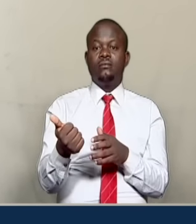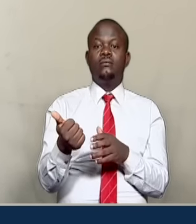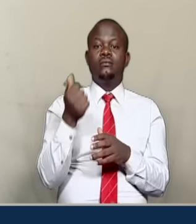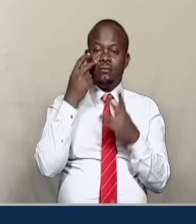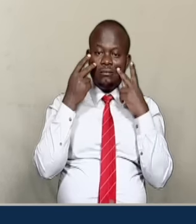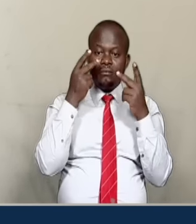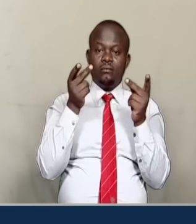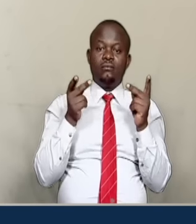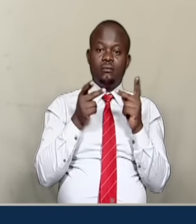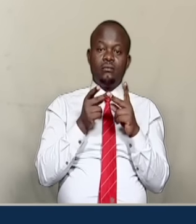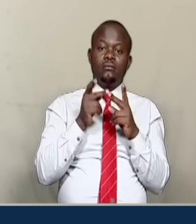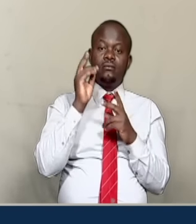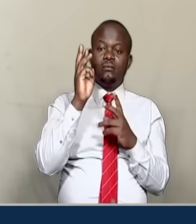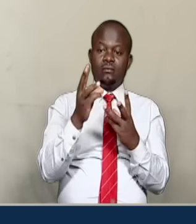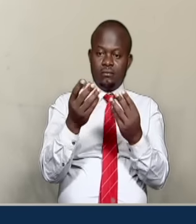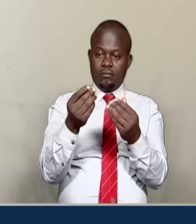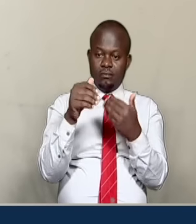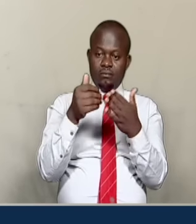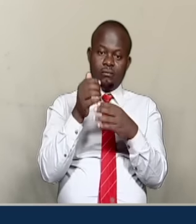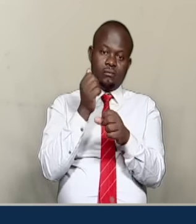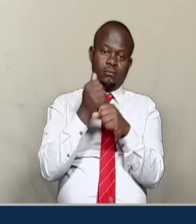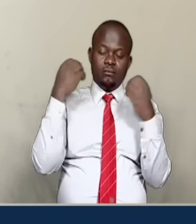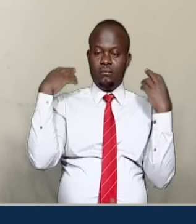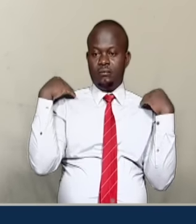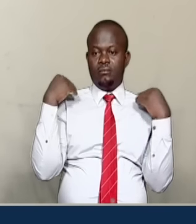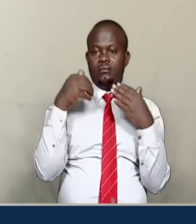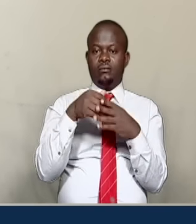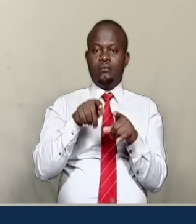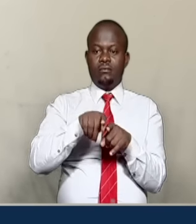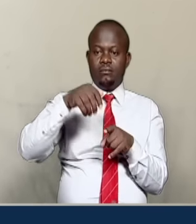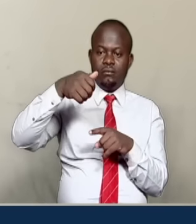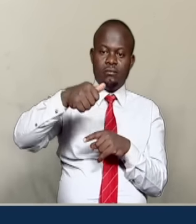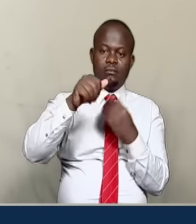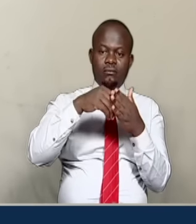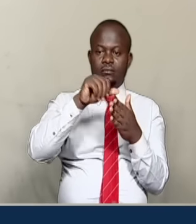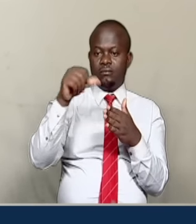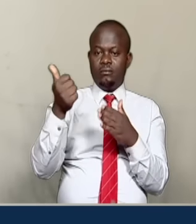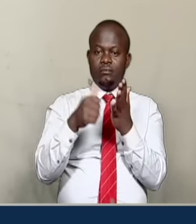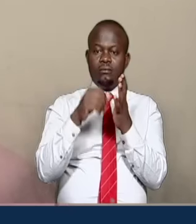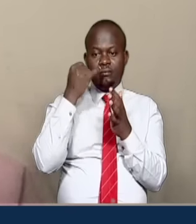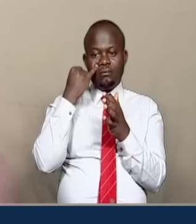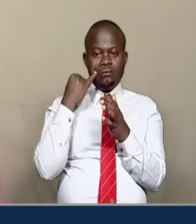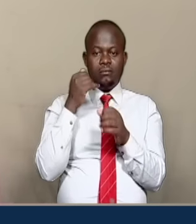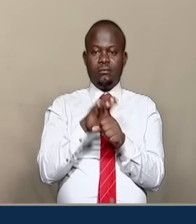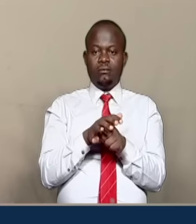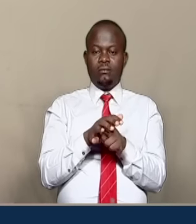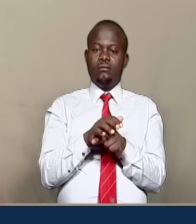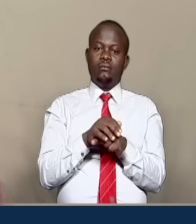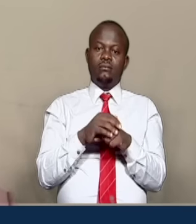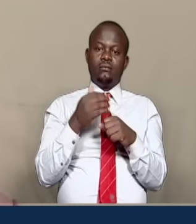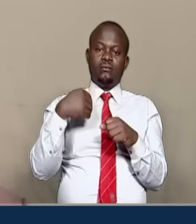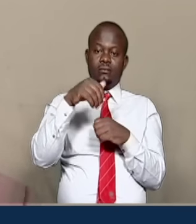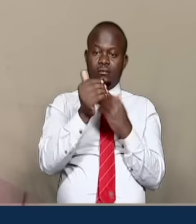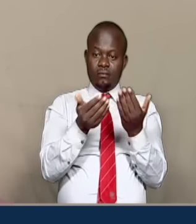kubona ahantu hazaborohereza gukora internship nabyo ubwabyo ni ikindi kibazo gikomeye cyane. Ibigo nyine